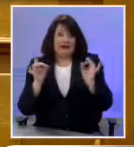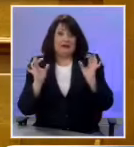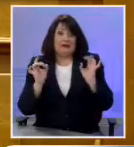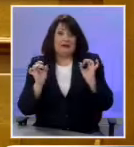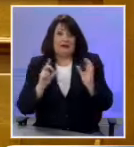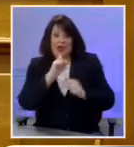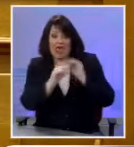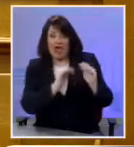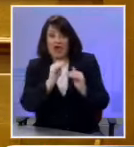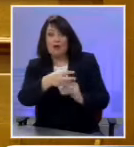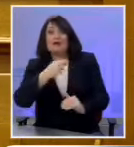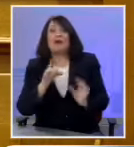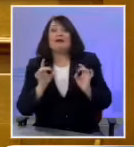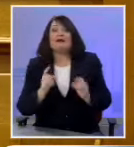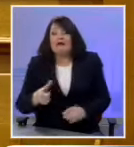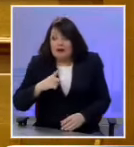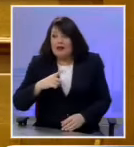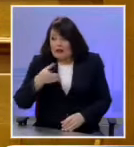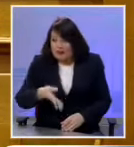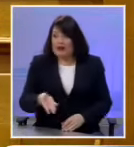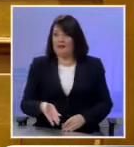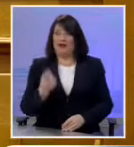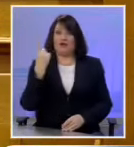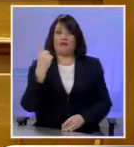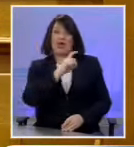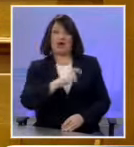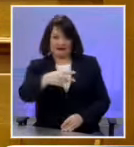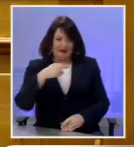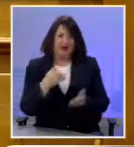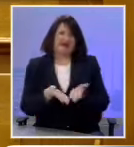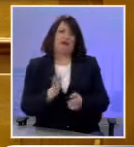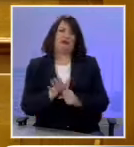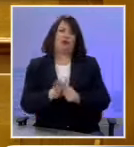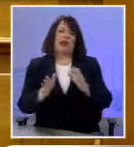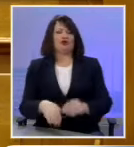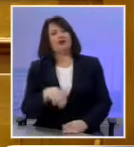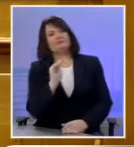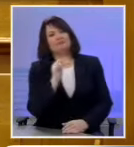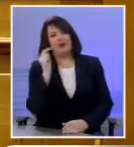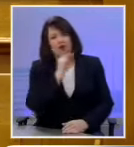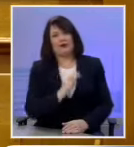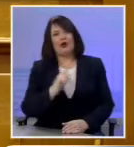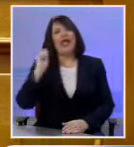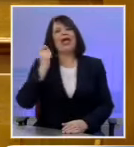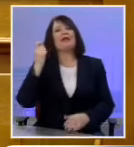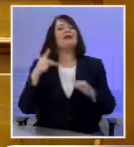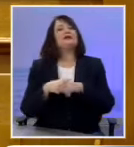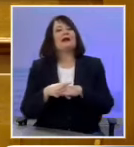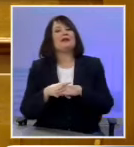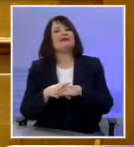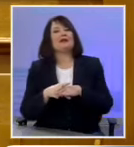τις άλλες ερωτήσεις, περιμένω να μου απαντήσετε σε μία τώρα. Κύριε Πρωθυπουργέ, η Εθνική